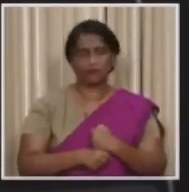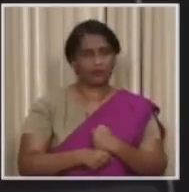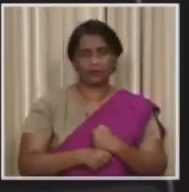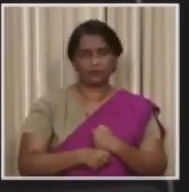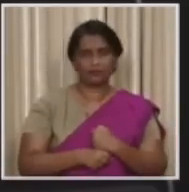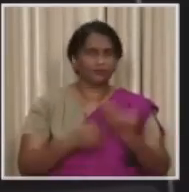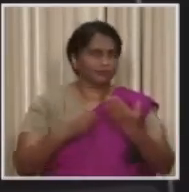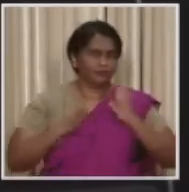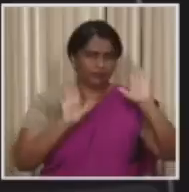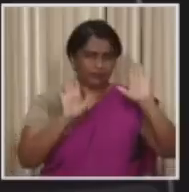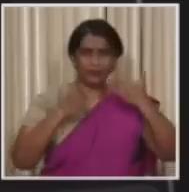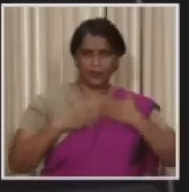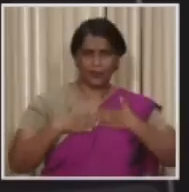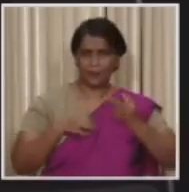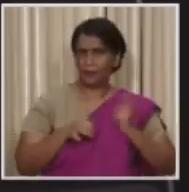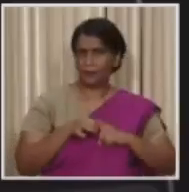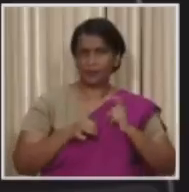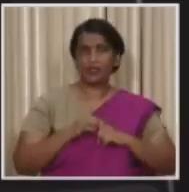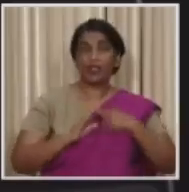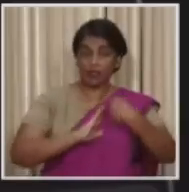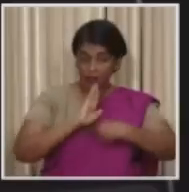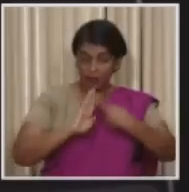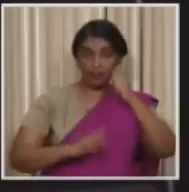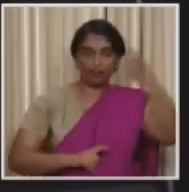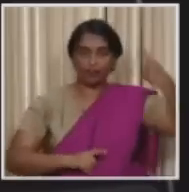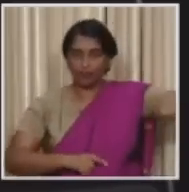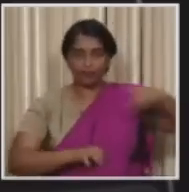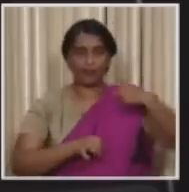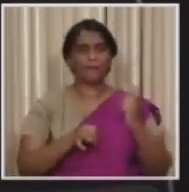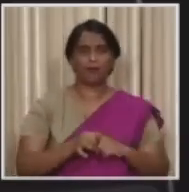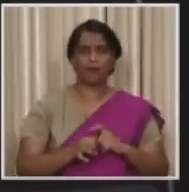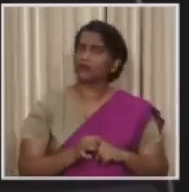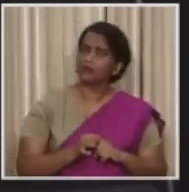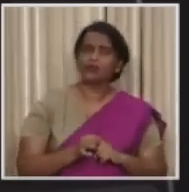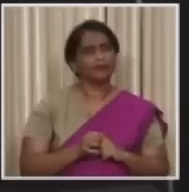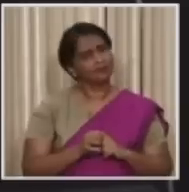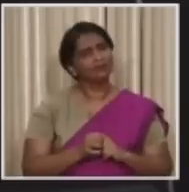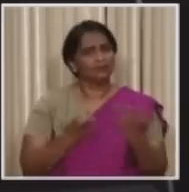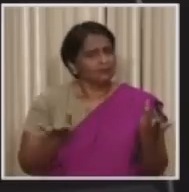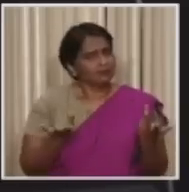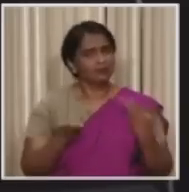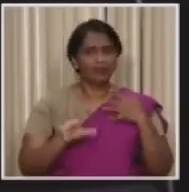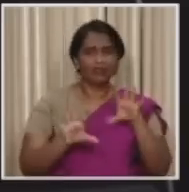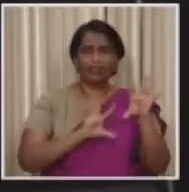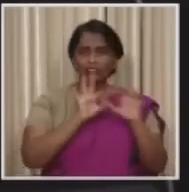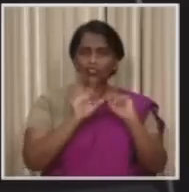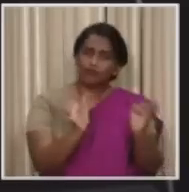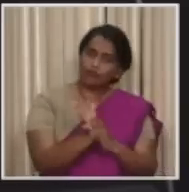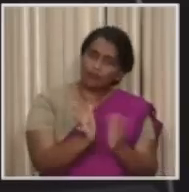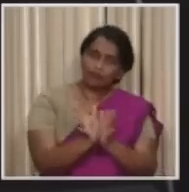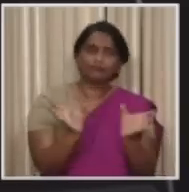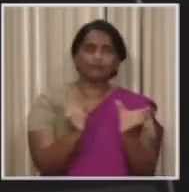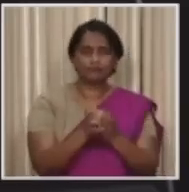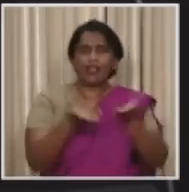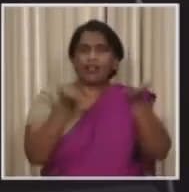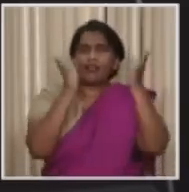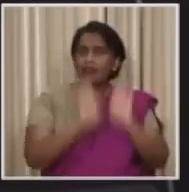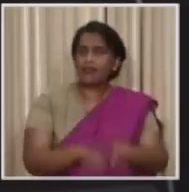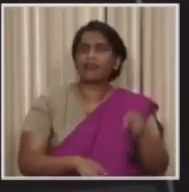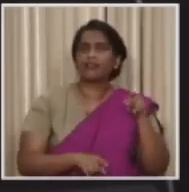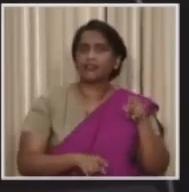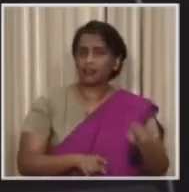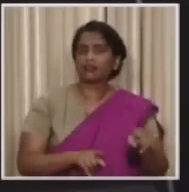කතාන වට තියෙන ප්‍රශ්නේ මේ රට පුරවැසියට තියෙන ප්‍රශ්නේ මොන තේරීම් කාරක සභාව පත් කරත් අවසානයේ